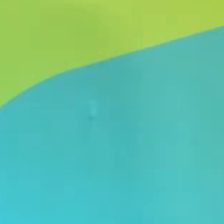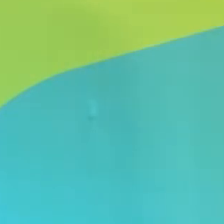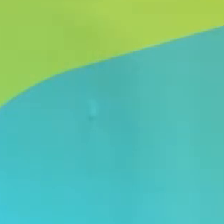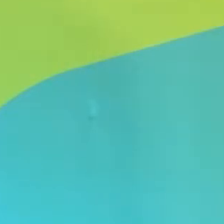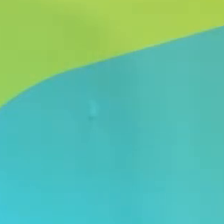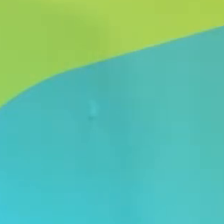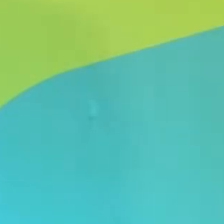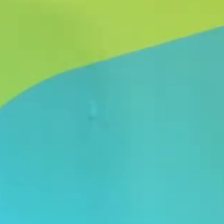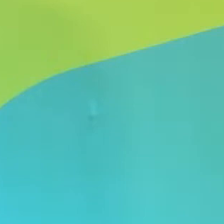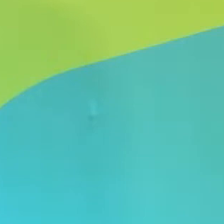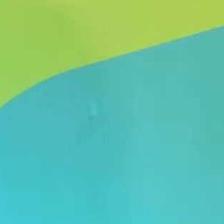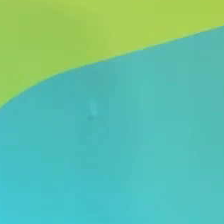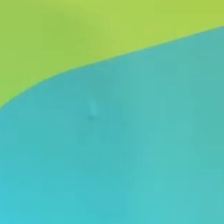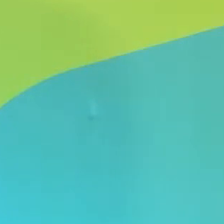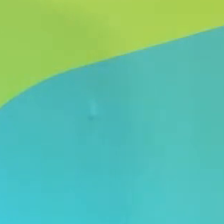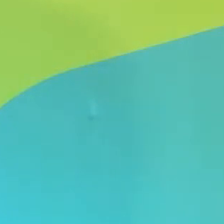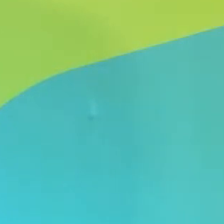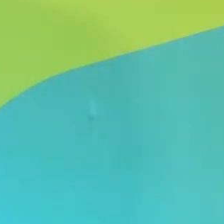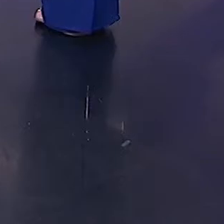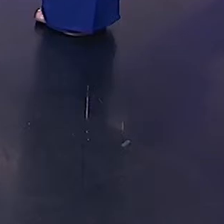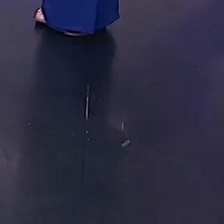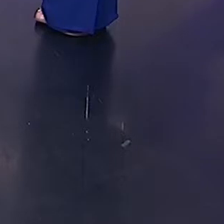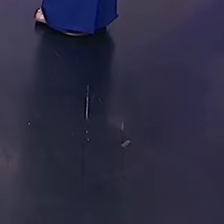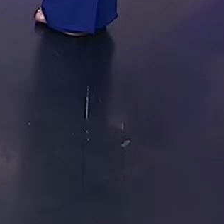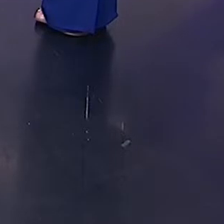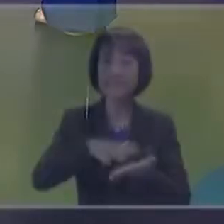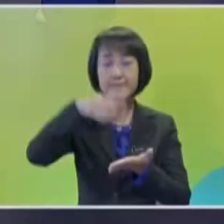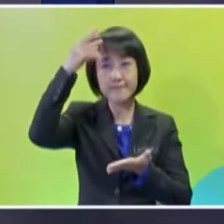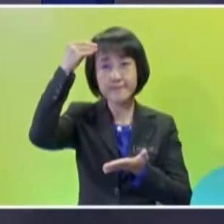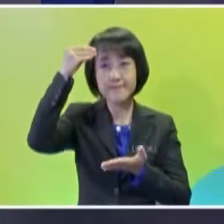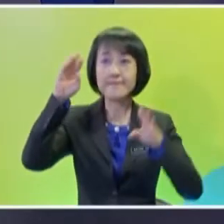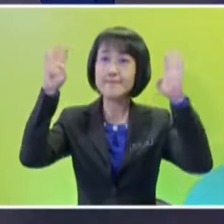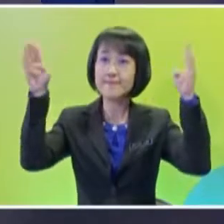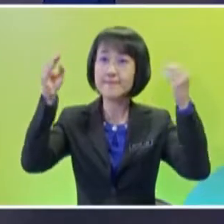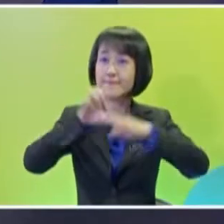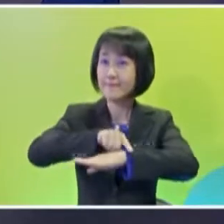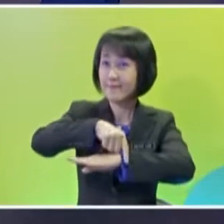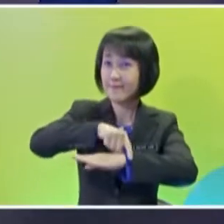Oke Baik mata pelajaran geografi